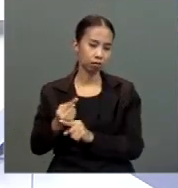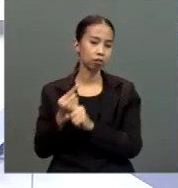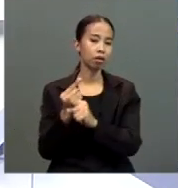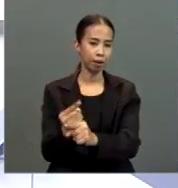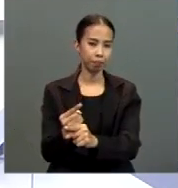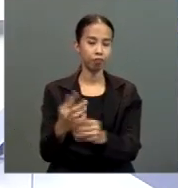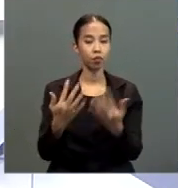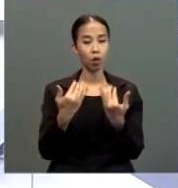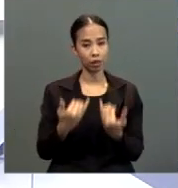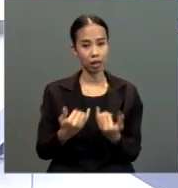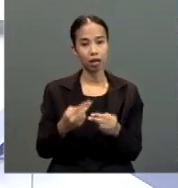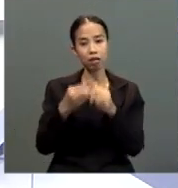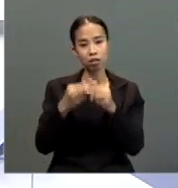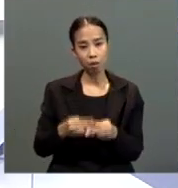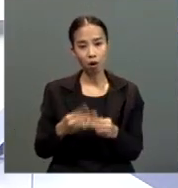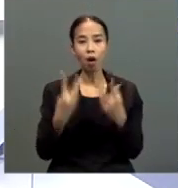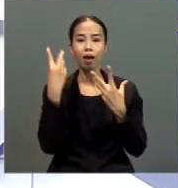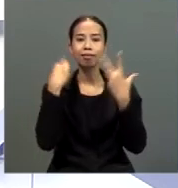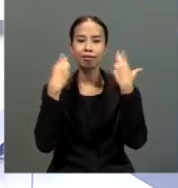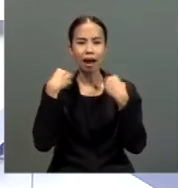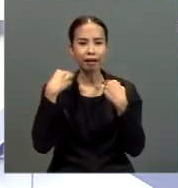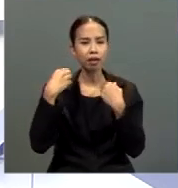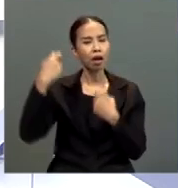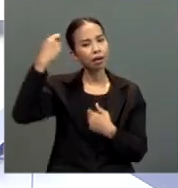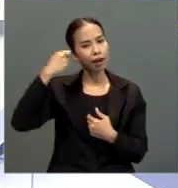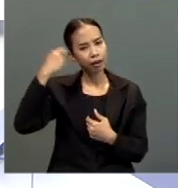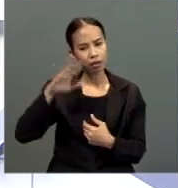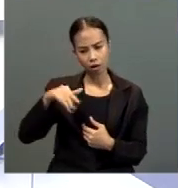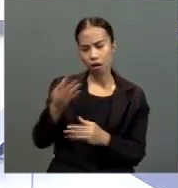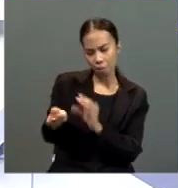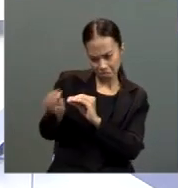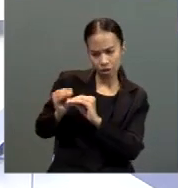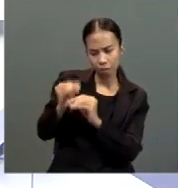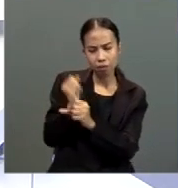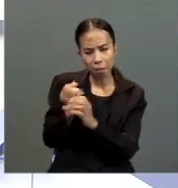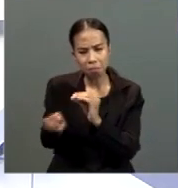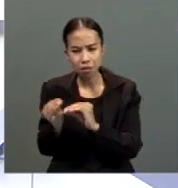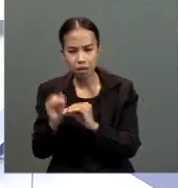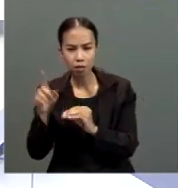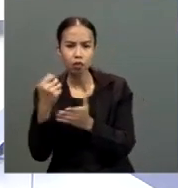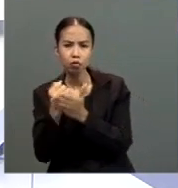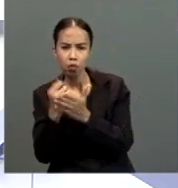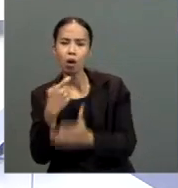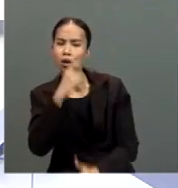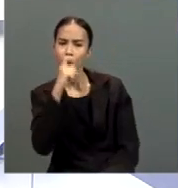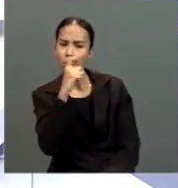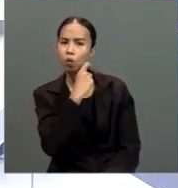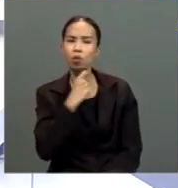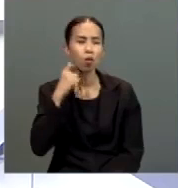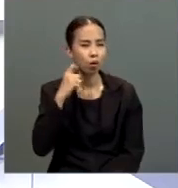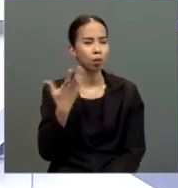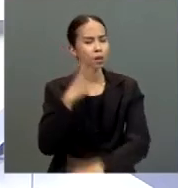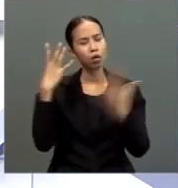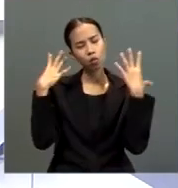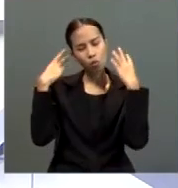ตอนนี้เนี่ยเขาให้ตัดแล้วก็ให้ใดได้อย่าพยายามบอกให้ช่างเพิ่มตรงนี้ให้หน่อยสามารถช่วยโกนหนวดได้ ไ หมช่วยนว